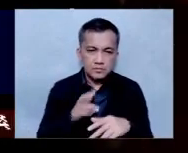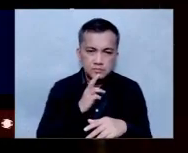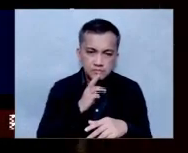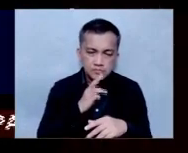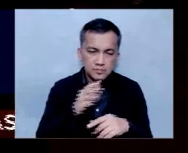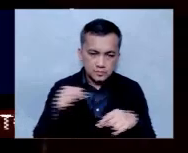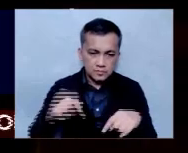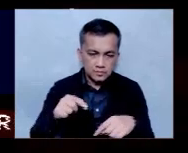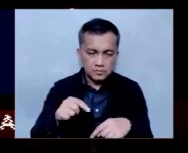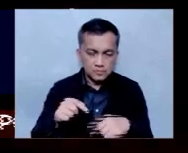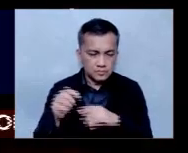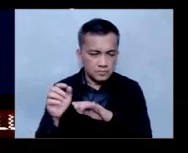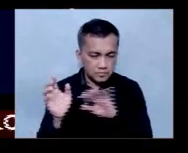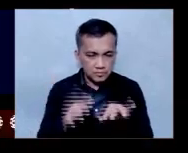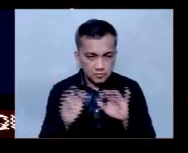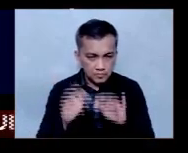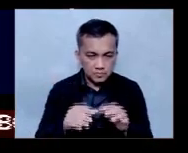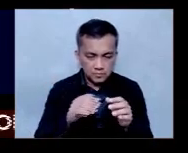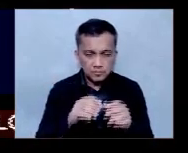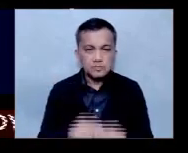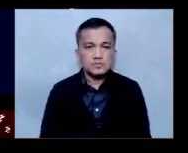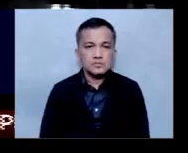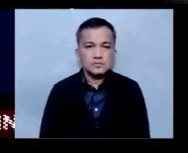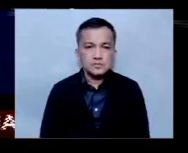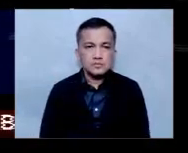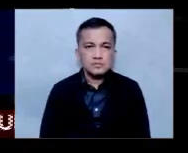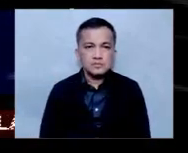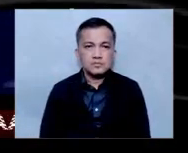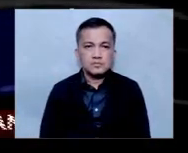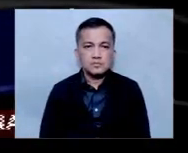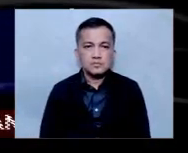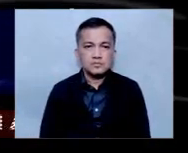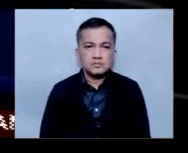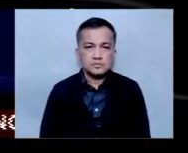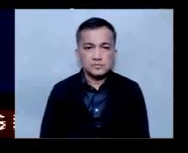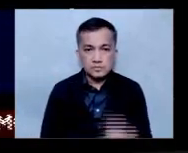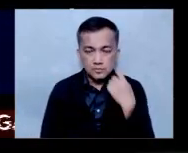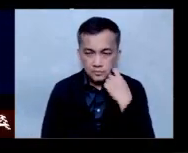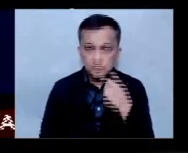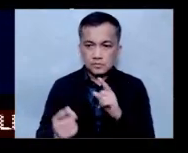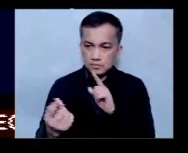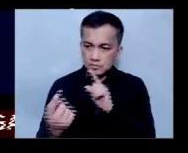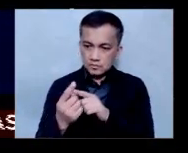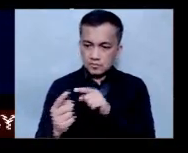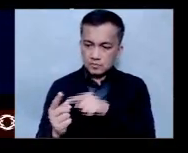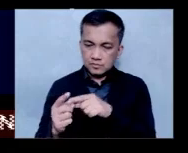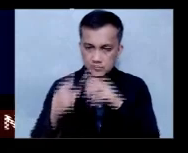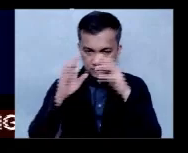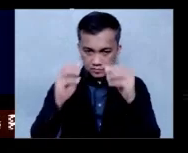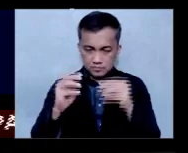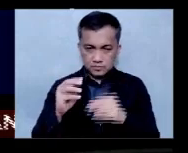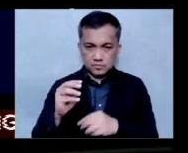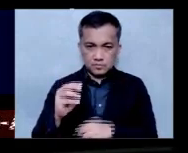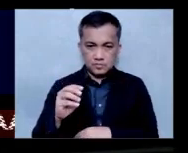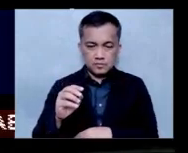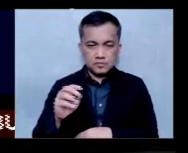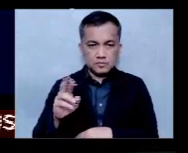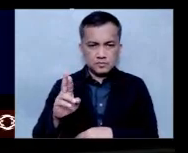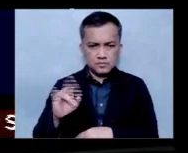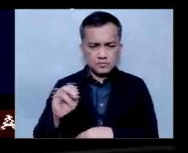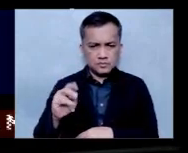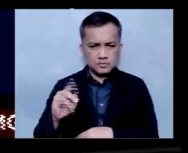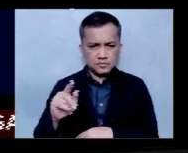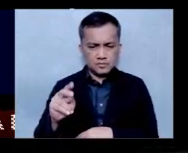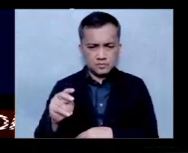anong kasagsagan nga ng ulan. So, kanina, nakasalubong natin si Mayor Son Legacion sa kaisa ng